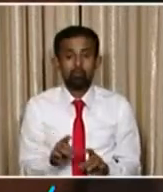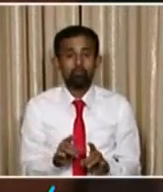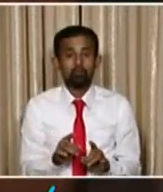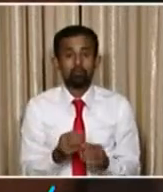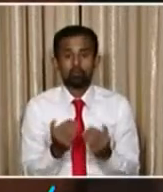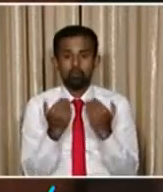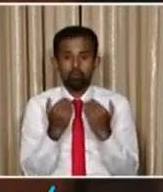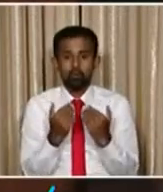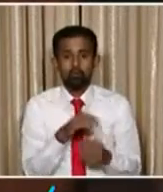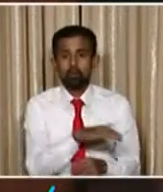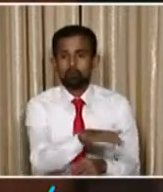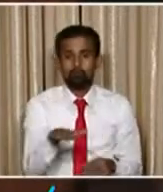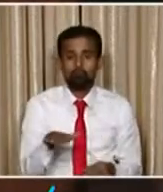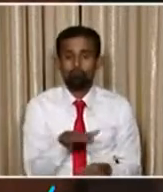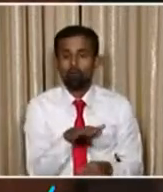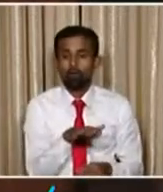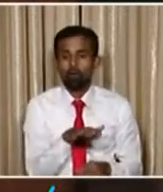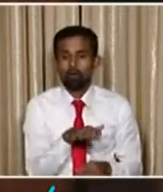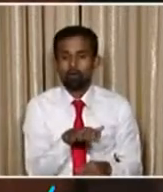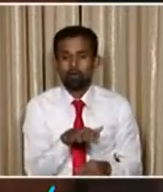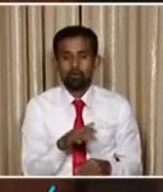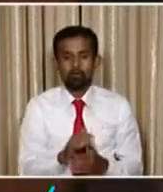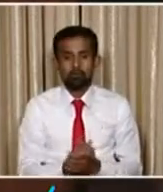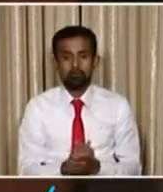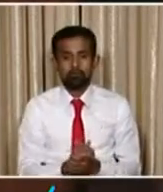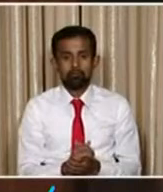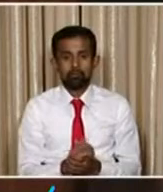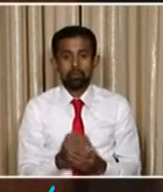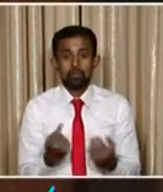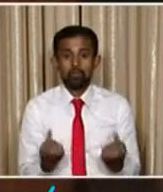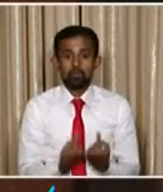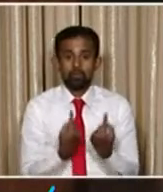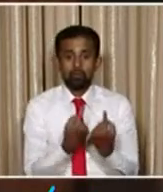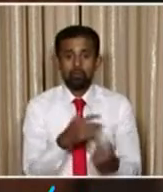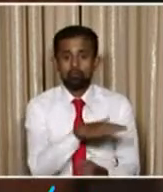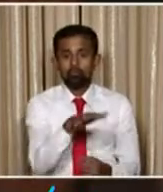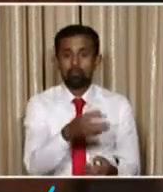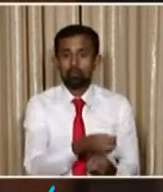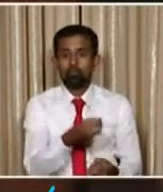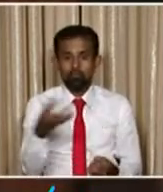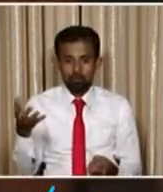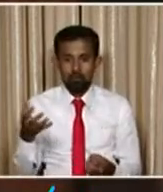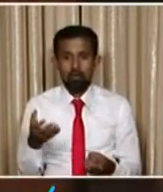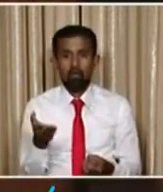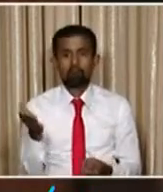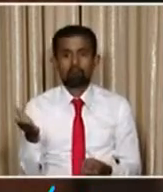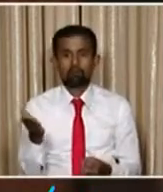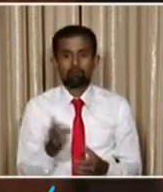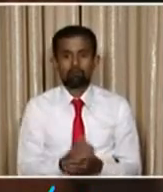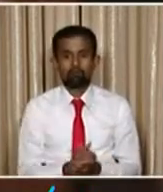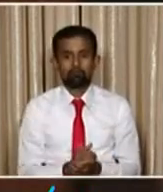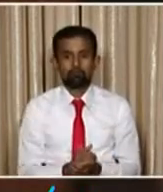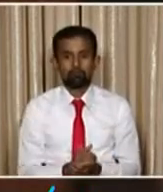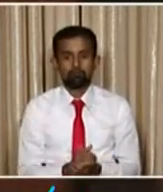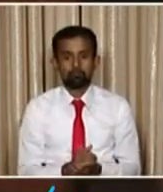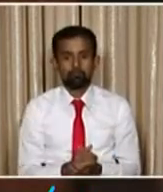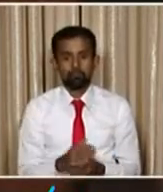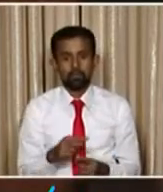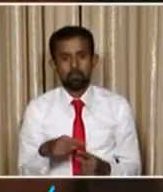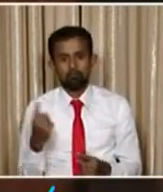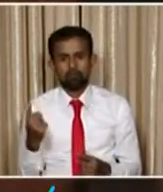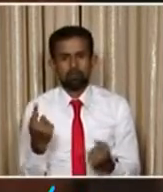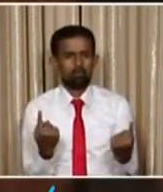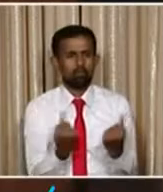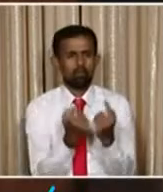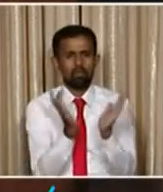புதிதாக விவசாயம் செய்வதற்கு ஏனைய மாவட்டங்களிலிருந்து வருவதுதான். இதிலே அவர்கள் விரும்பினால் எங்கேயாவது ஒரு காட்டு பிரதேசத்தை காட்டை